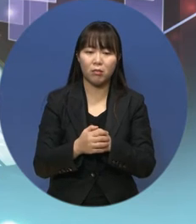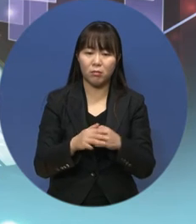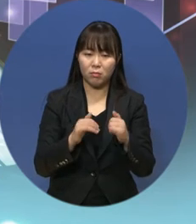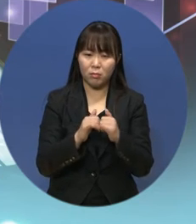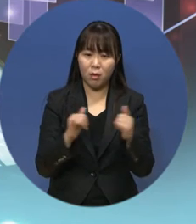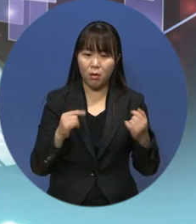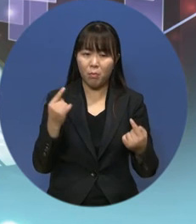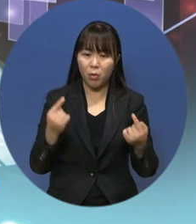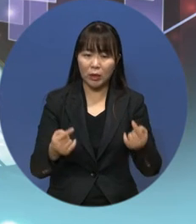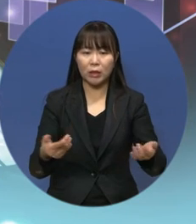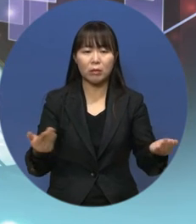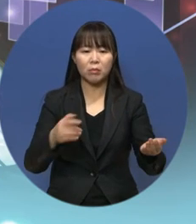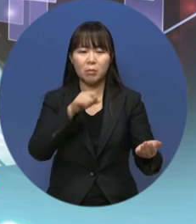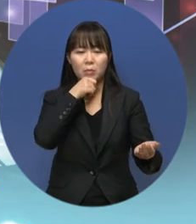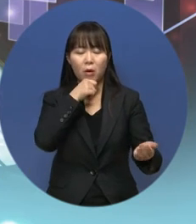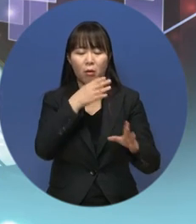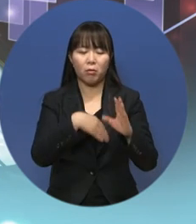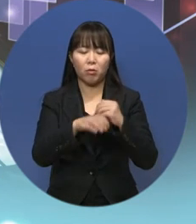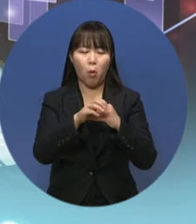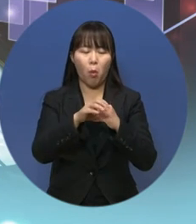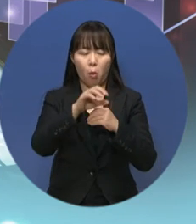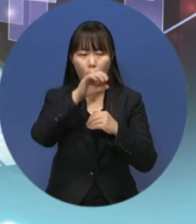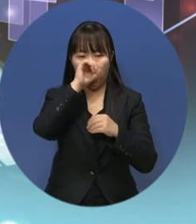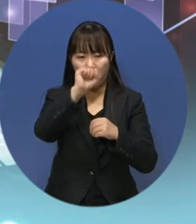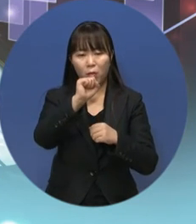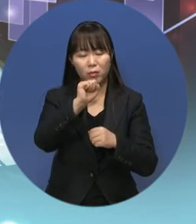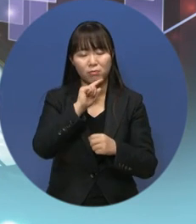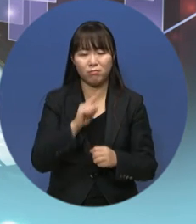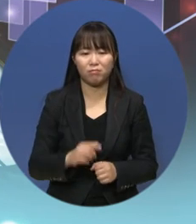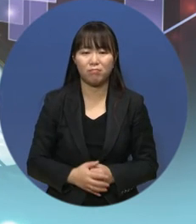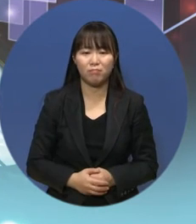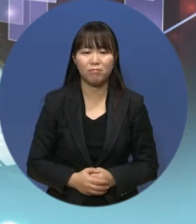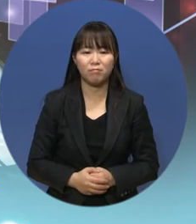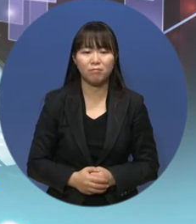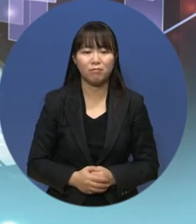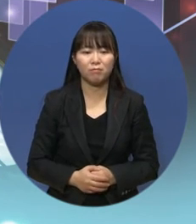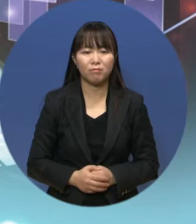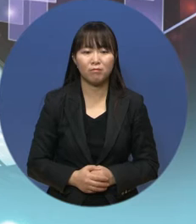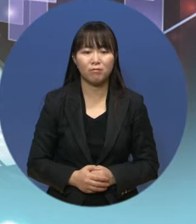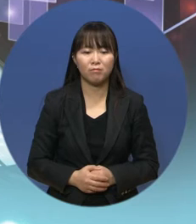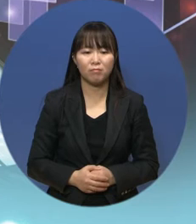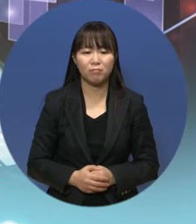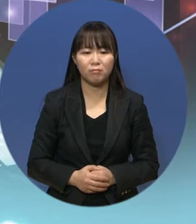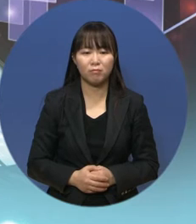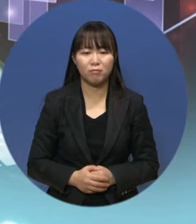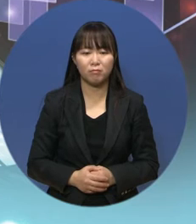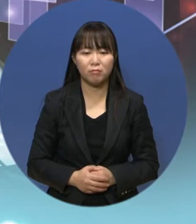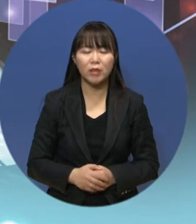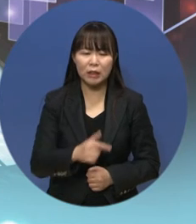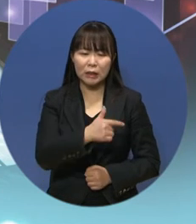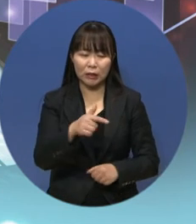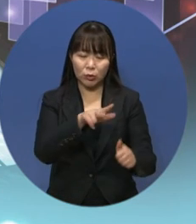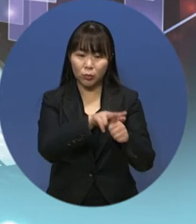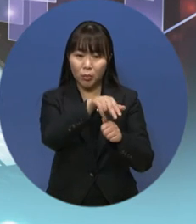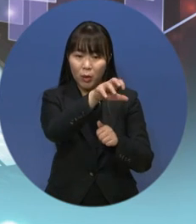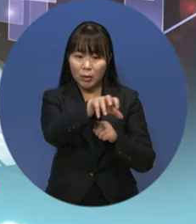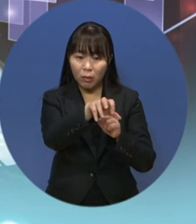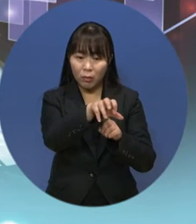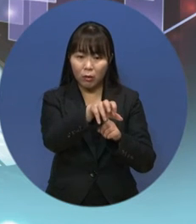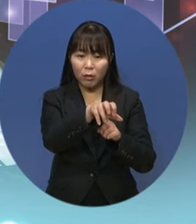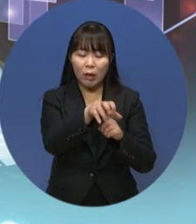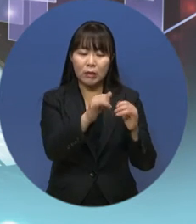사람보다 근무 성적이 우수하다는 것입니다 시종의 한 대형 수퍼 에서는